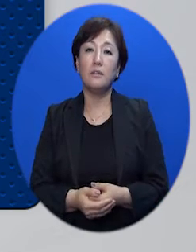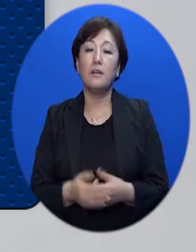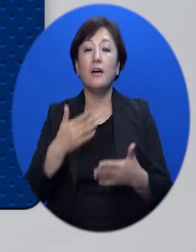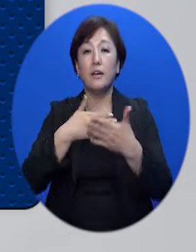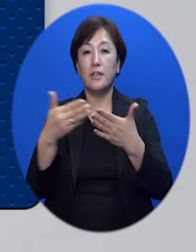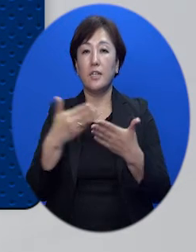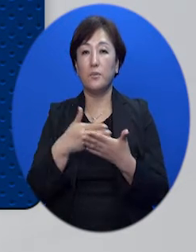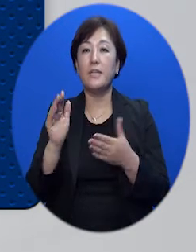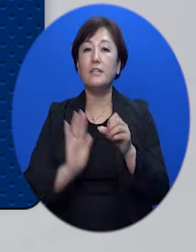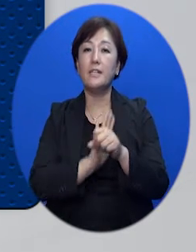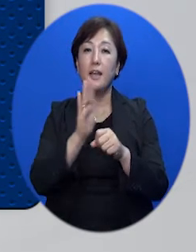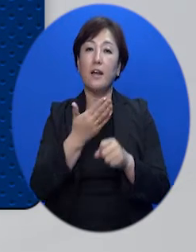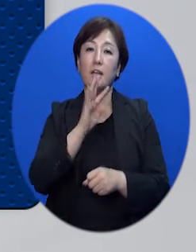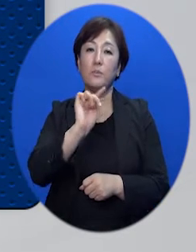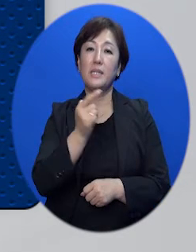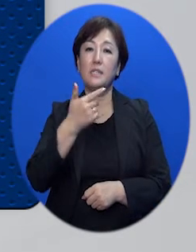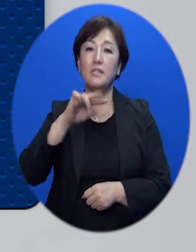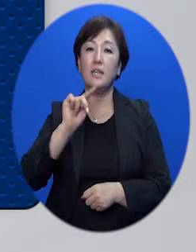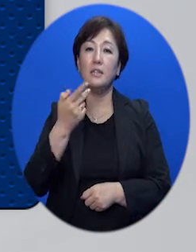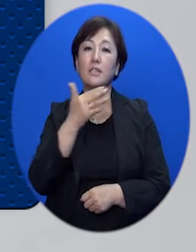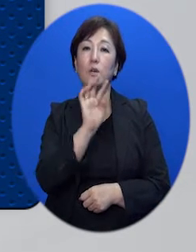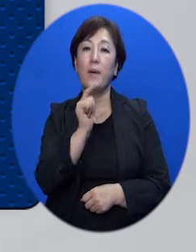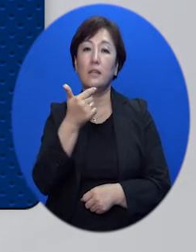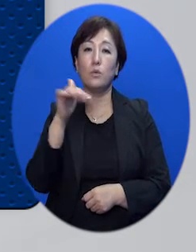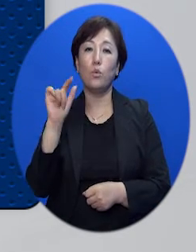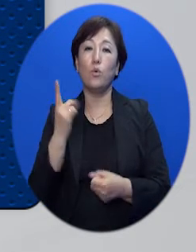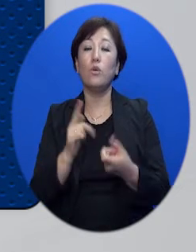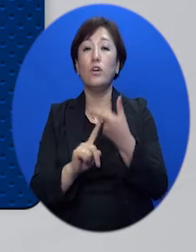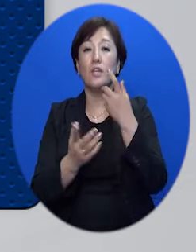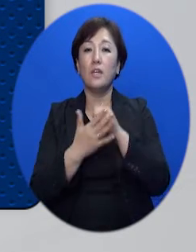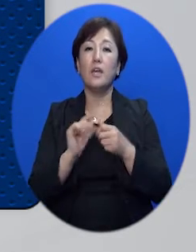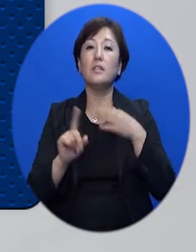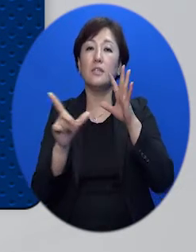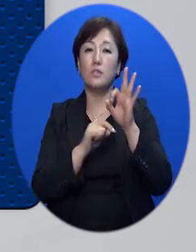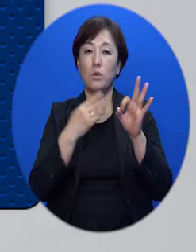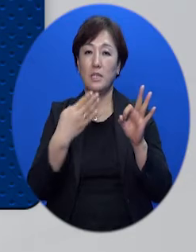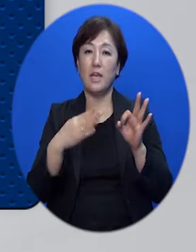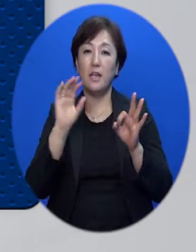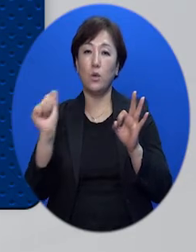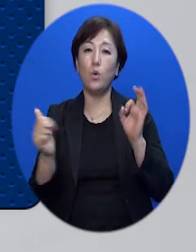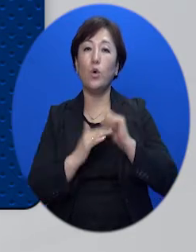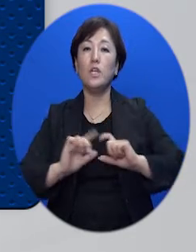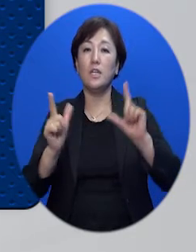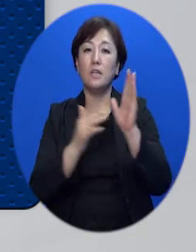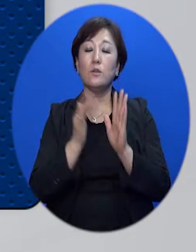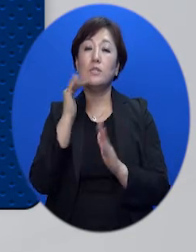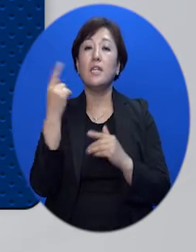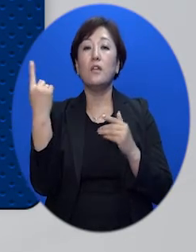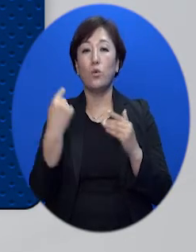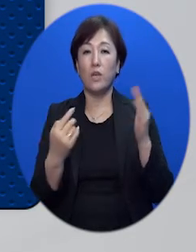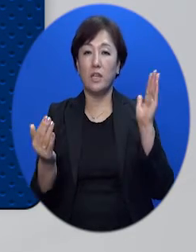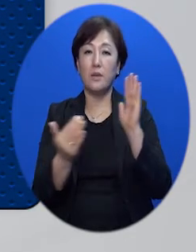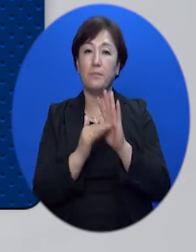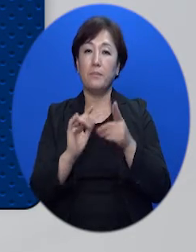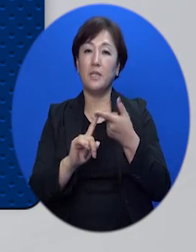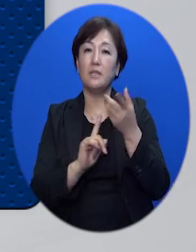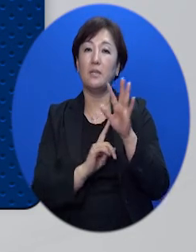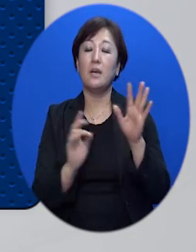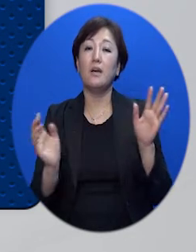그림을 사랑한 화가 빈센트 반 고흐의 이야기가 10월 4일과 5일 울산에 찾아옵니다.